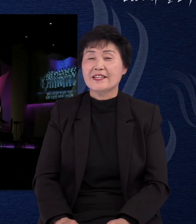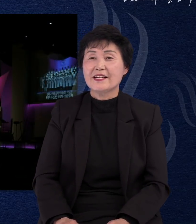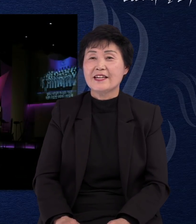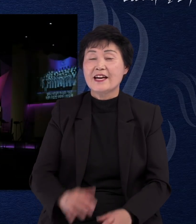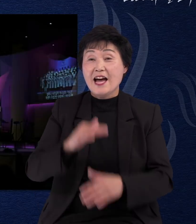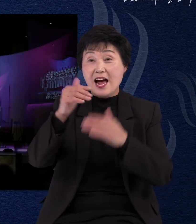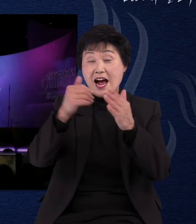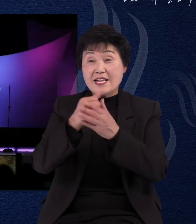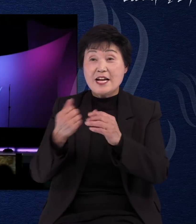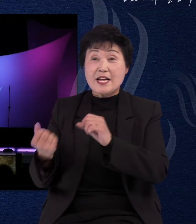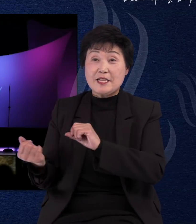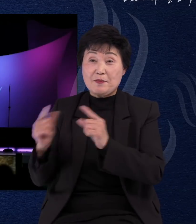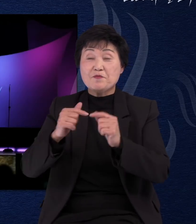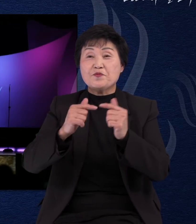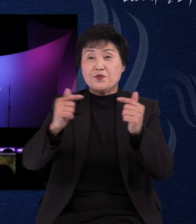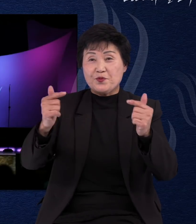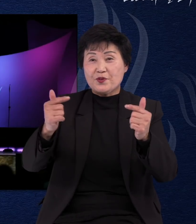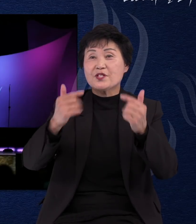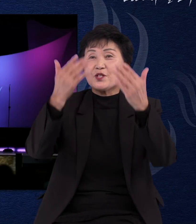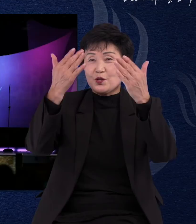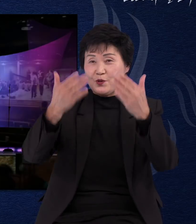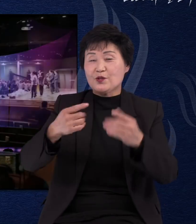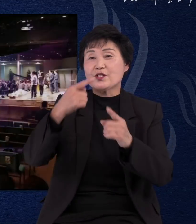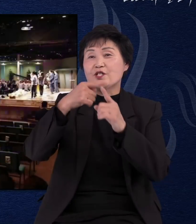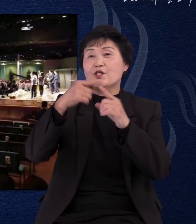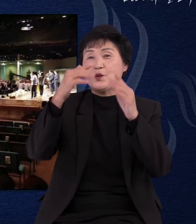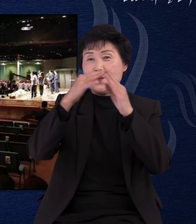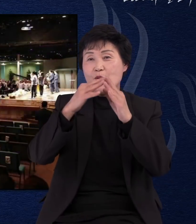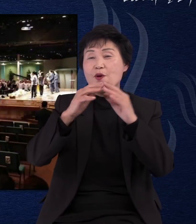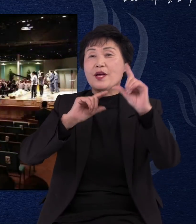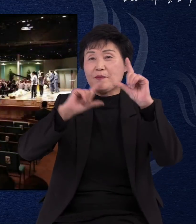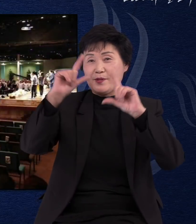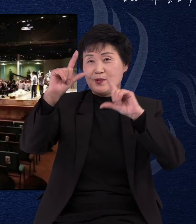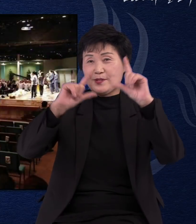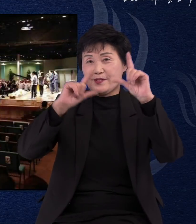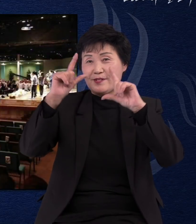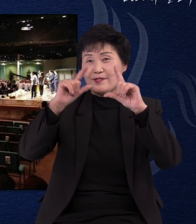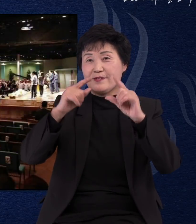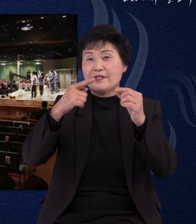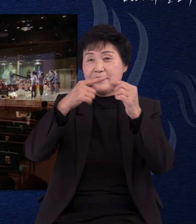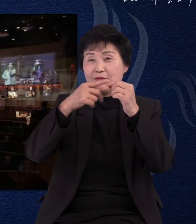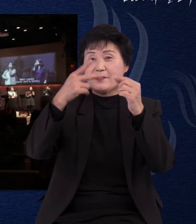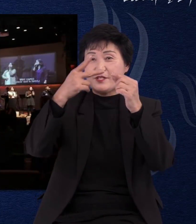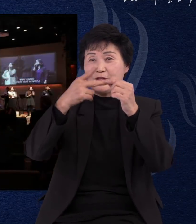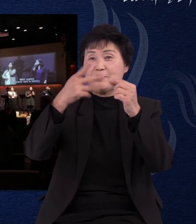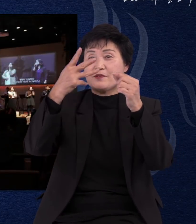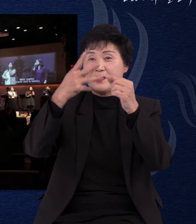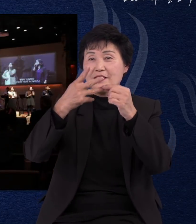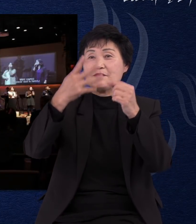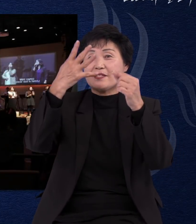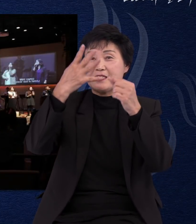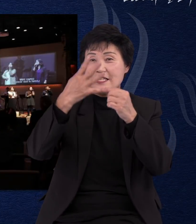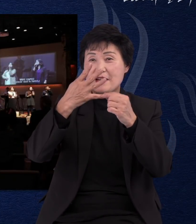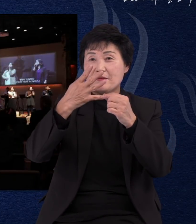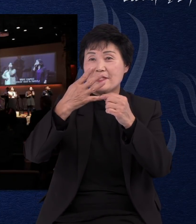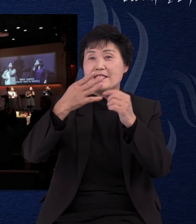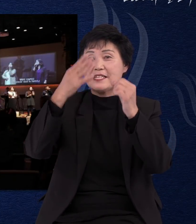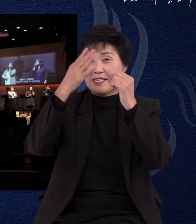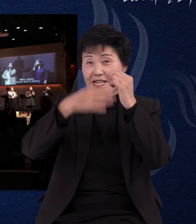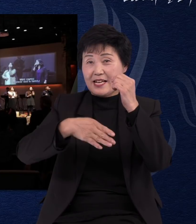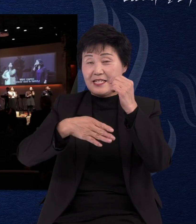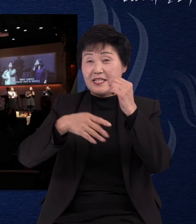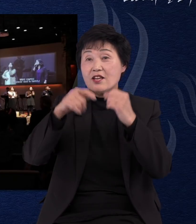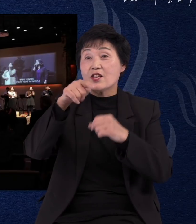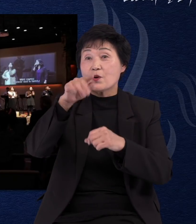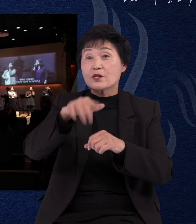사진 보여주시고요, 세 번째 사진 보여주시고요, 네 번째 사진 보여주시고요. 이렇게 예배를